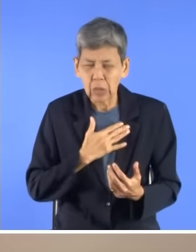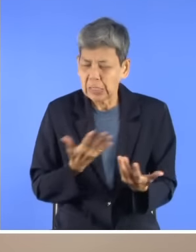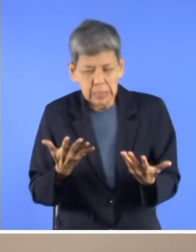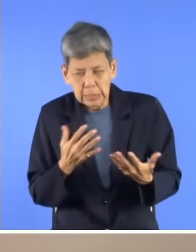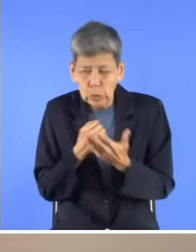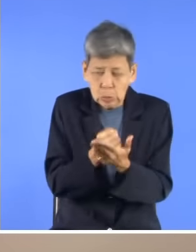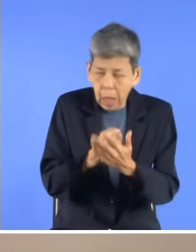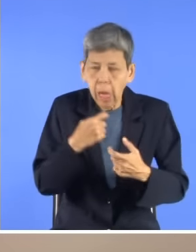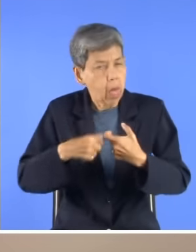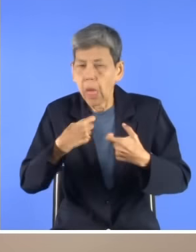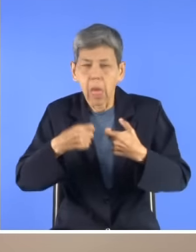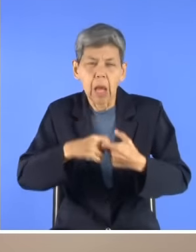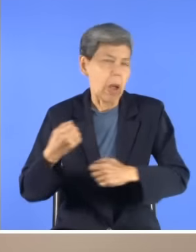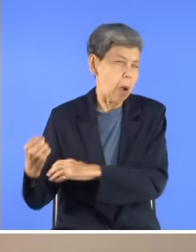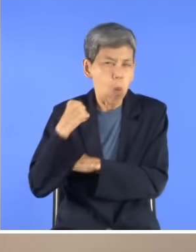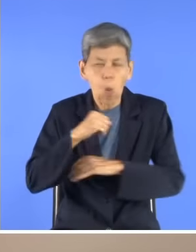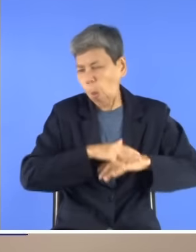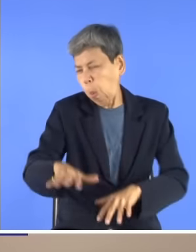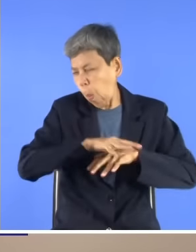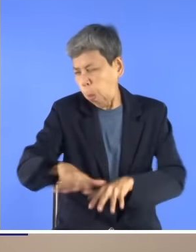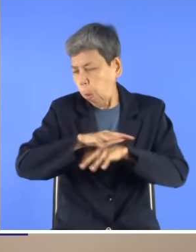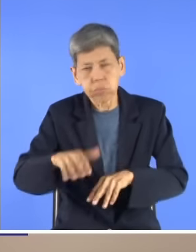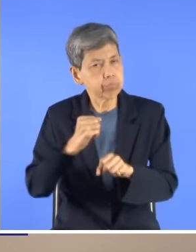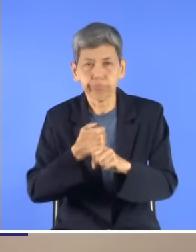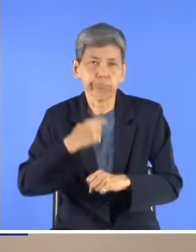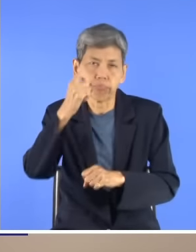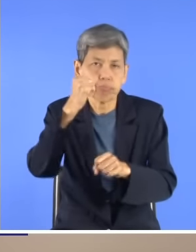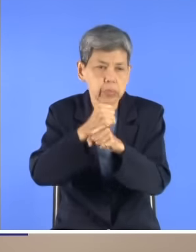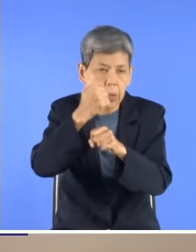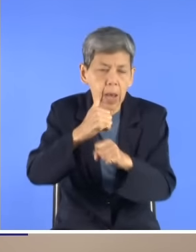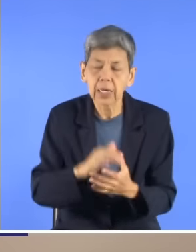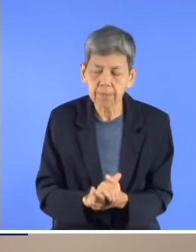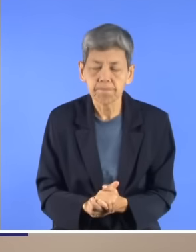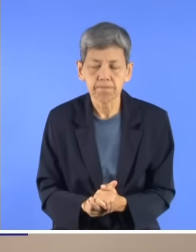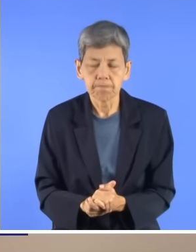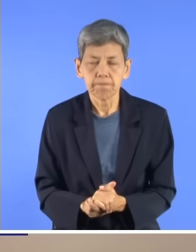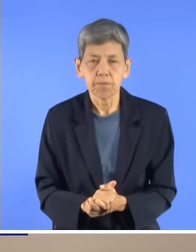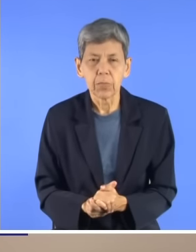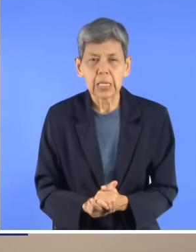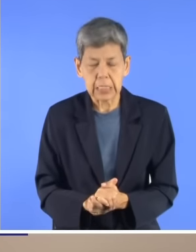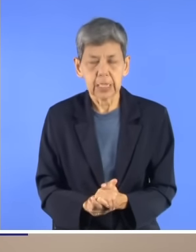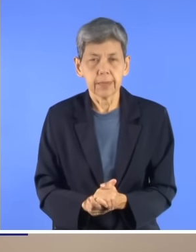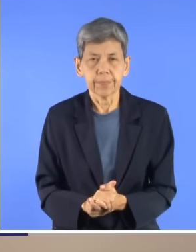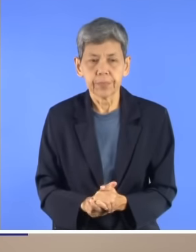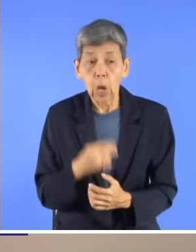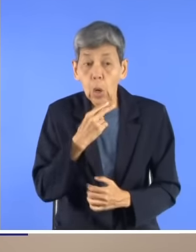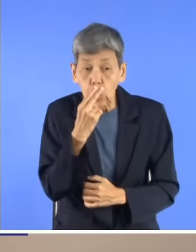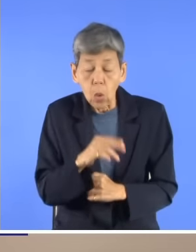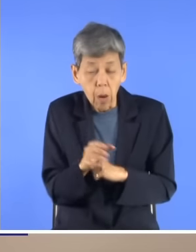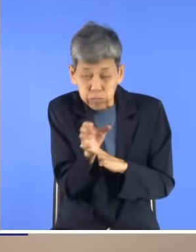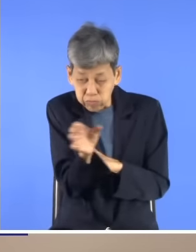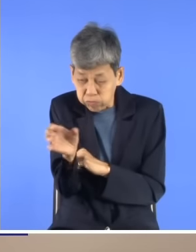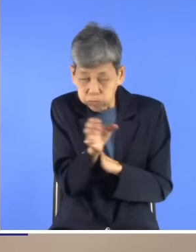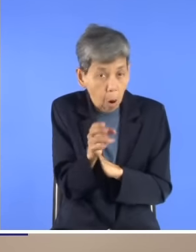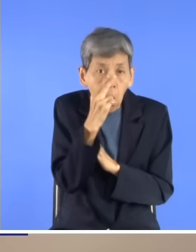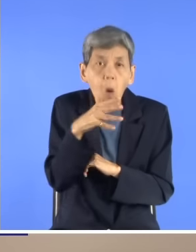แต่ว่าด้วยความว่าน้ำป่าแรงจริงๆนะครับไม่สามารถทำอะไรได้เลยนะครับ กำลังจะท่วมเข้าพื้นที่นะ นี่เขาเรียกว่าทะลักไหล